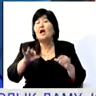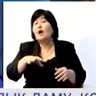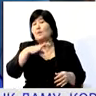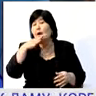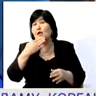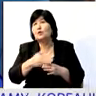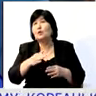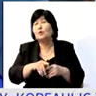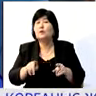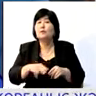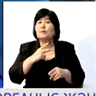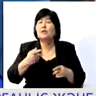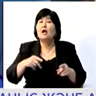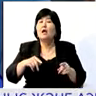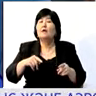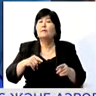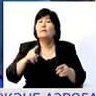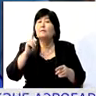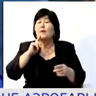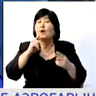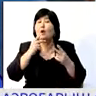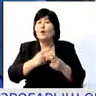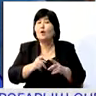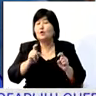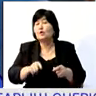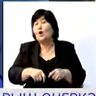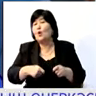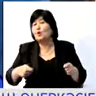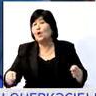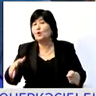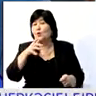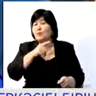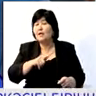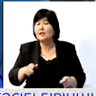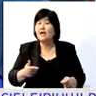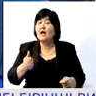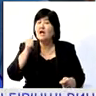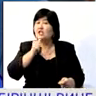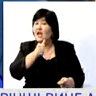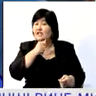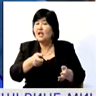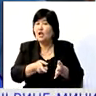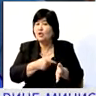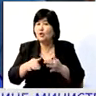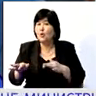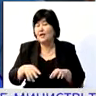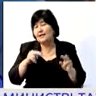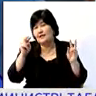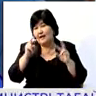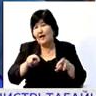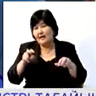көпшілік күдіктіні ұстаудың ұзарту мерзімдерін, жасырын тергеу әрекеттерін қарайды.